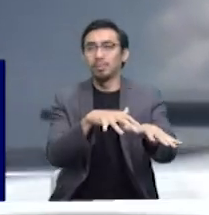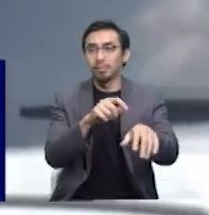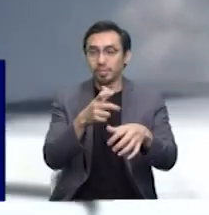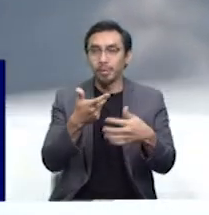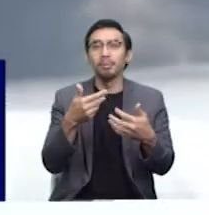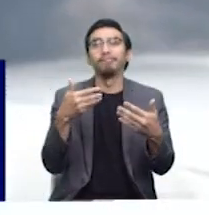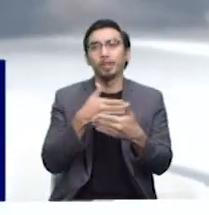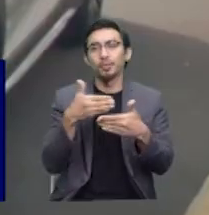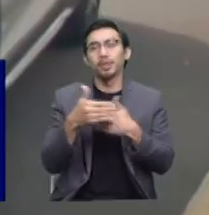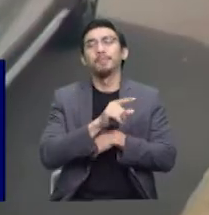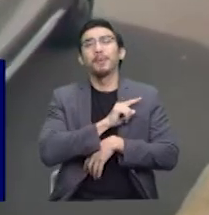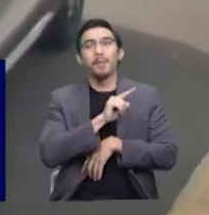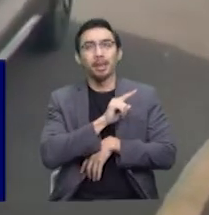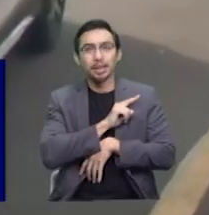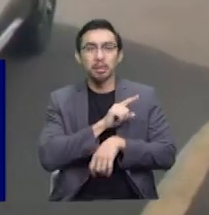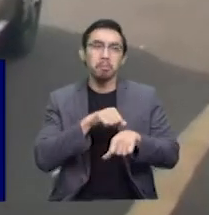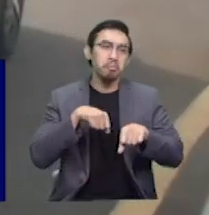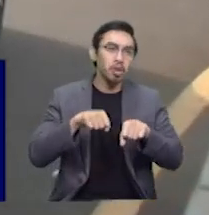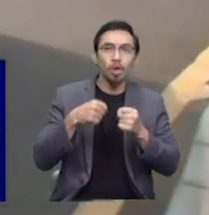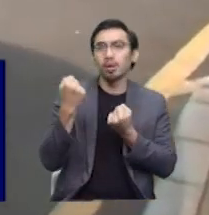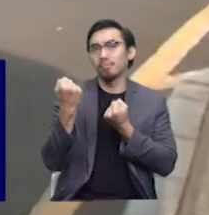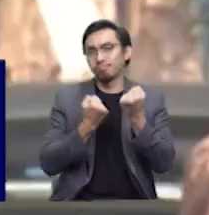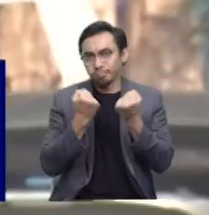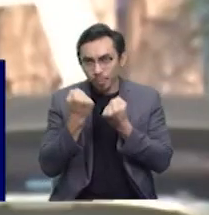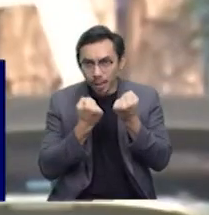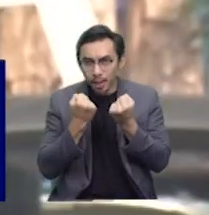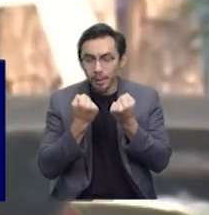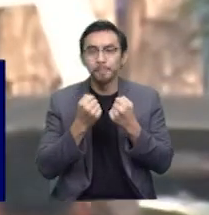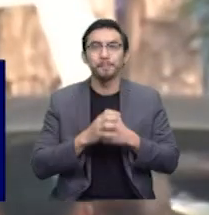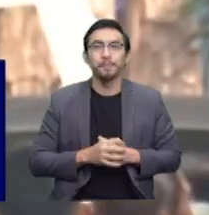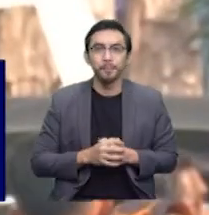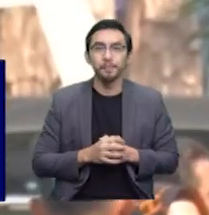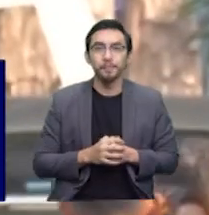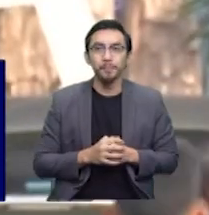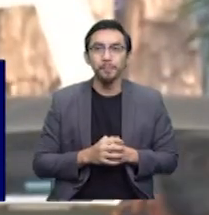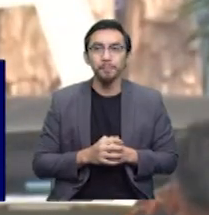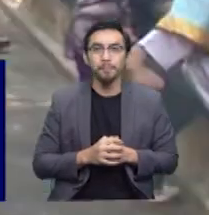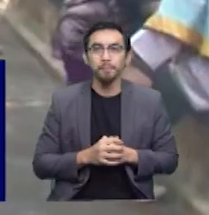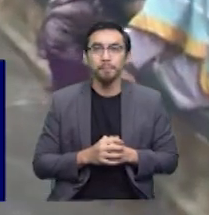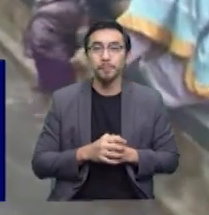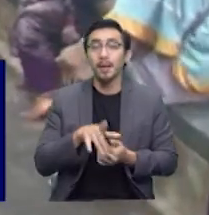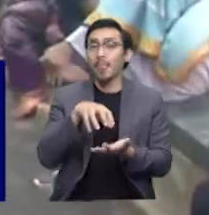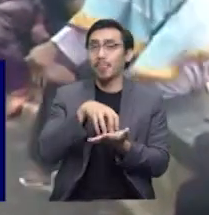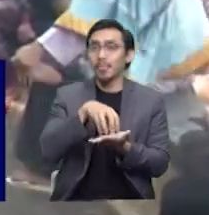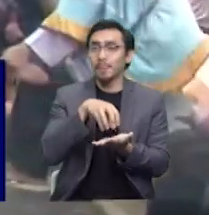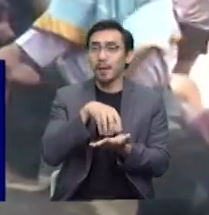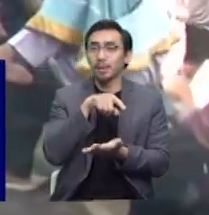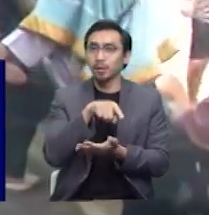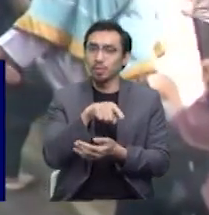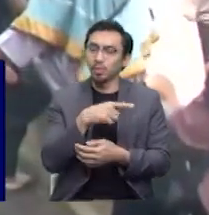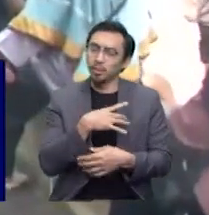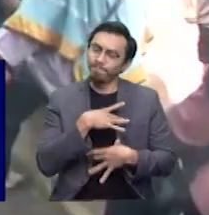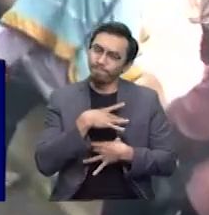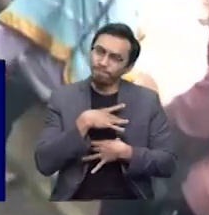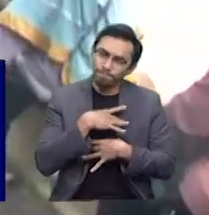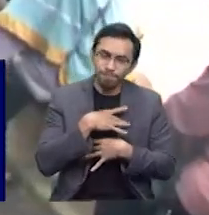mobil, motor maupun menggunakan transportasi umum. Salah satu titik lokasi paling favorit yaitu Pantai Lagoon yang